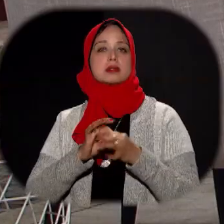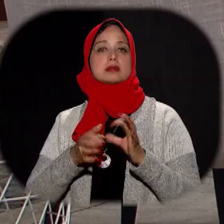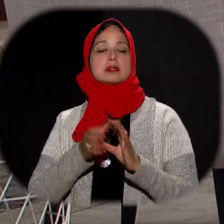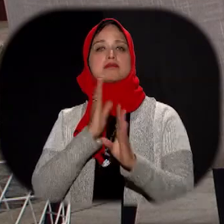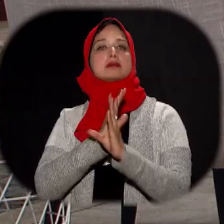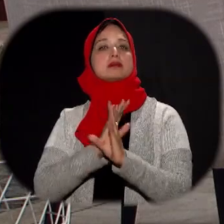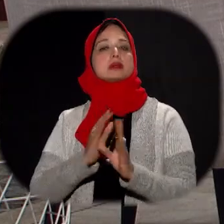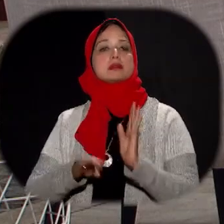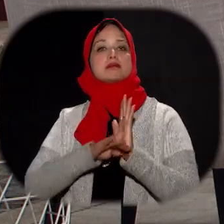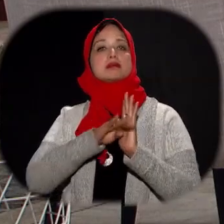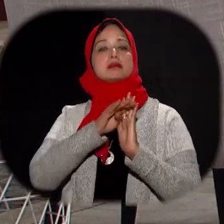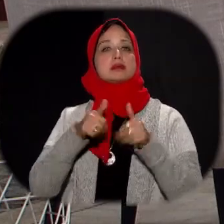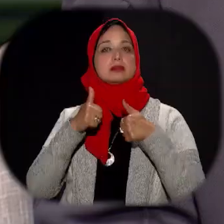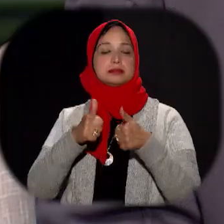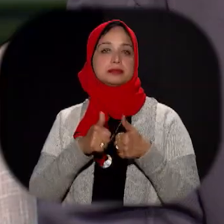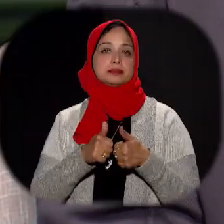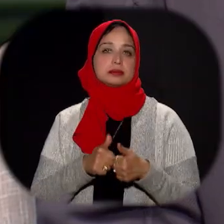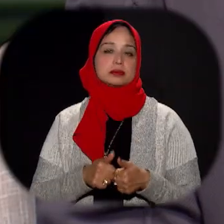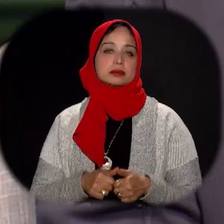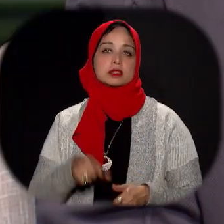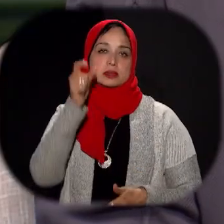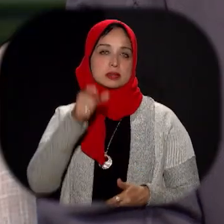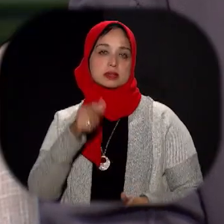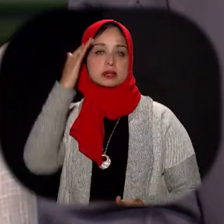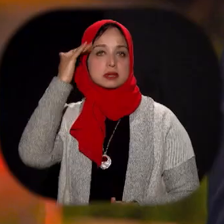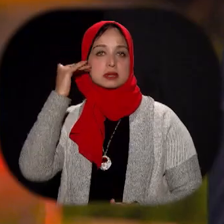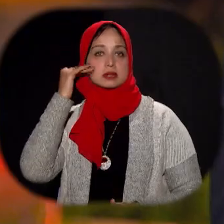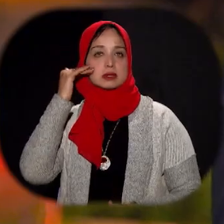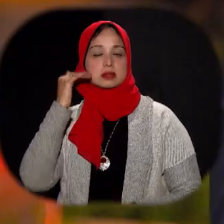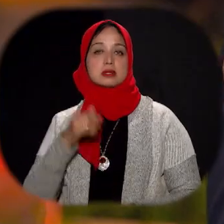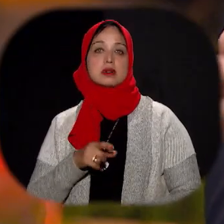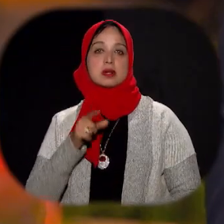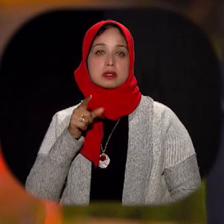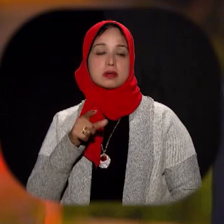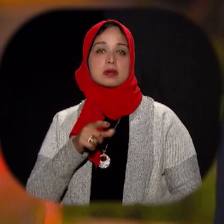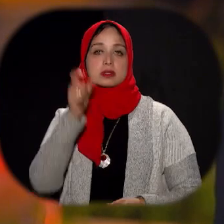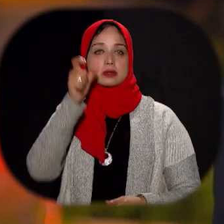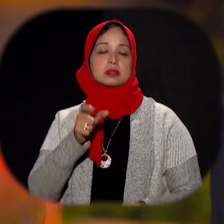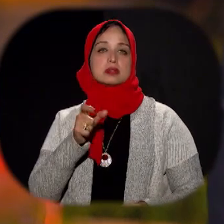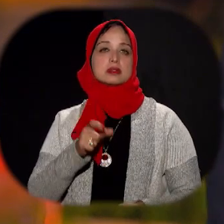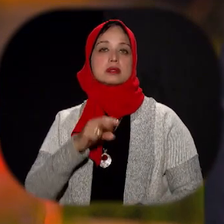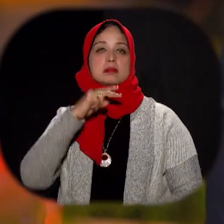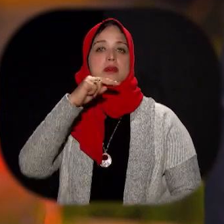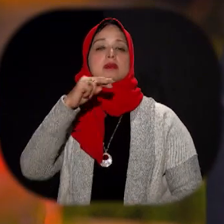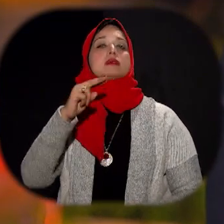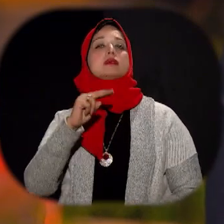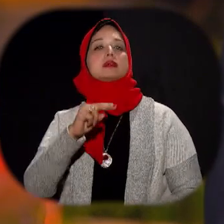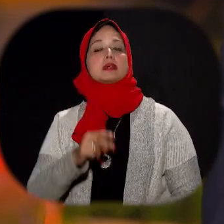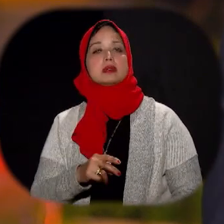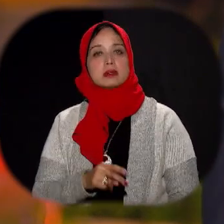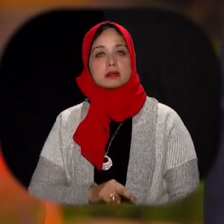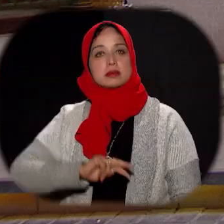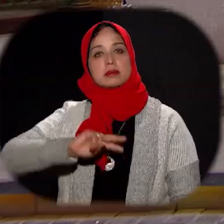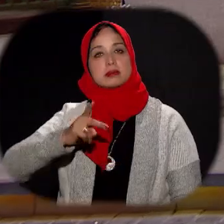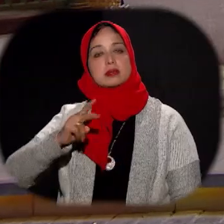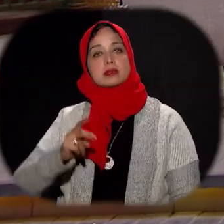للنهايه ايوه بس لو في شخصيات ستات ا هو اللي بيقولها برده هو اللي بيقولها وفي نوع ثاني دلوقتي بدانا ننتجه ان الروايه